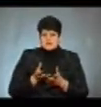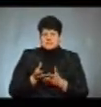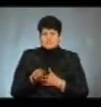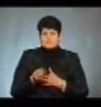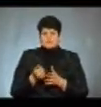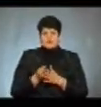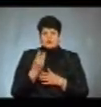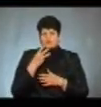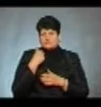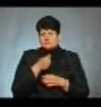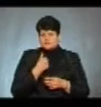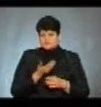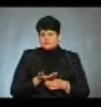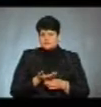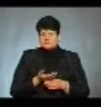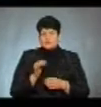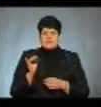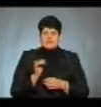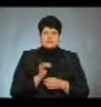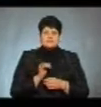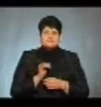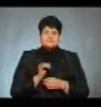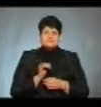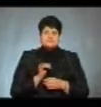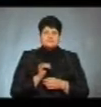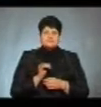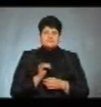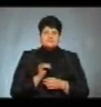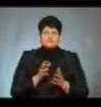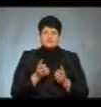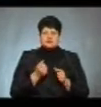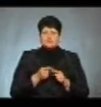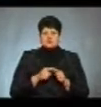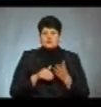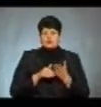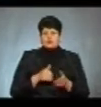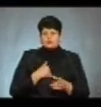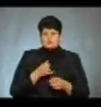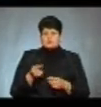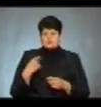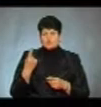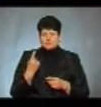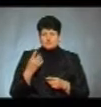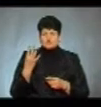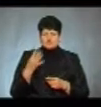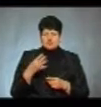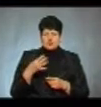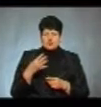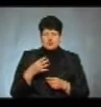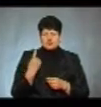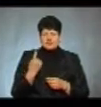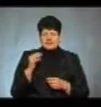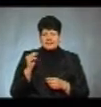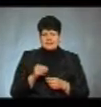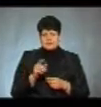до трьохрічного віку. І отримують таку допомогу в нас в Тернопільській області 41